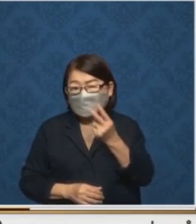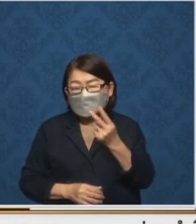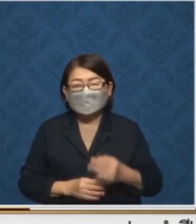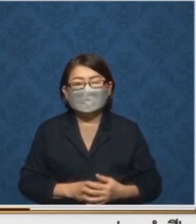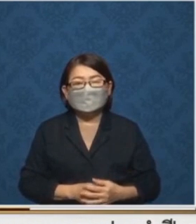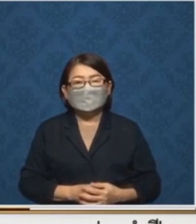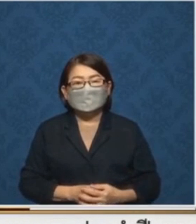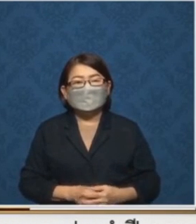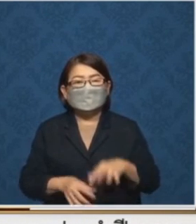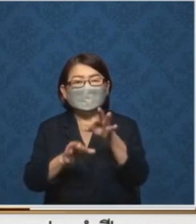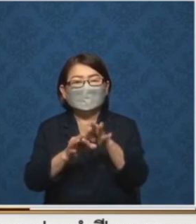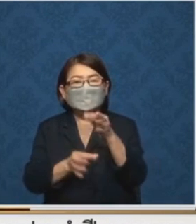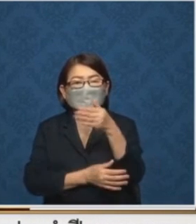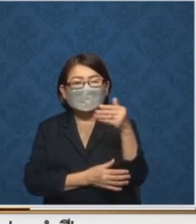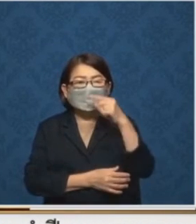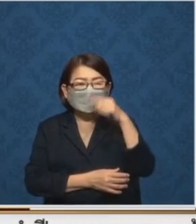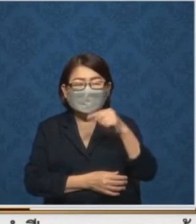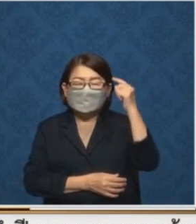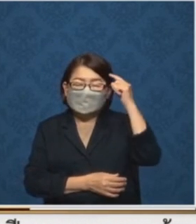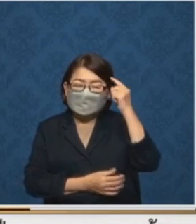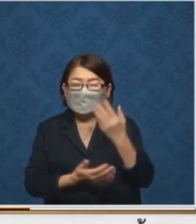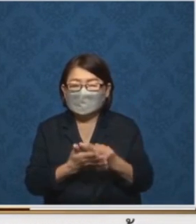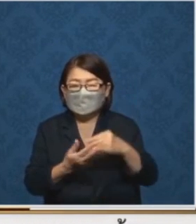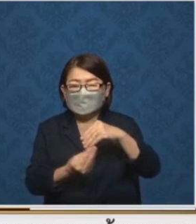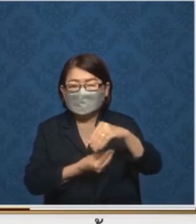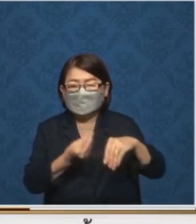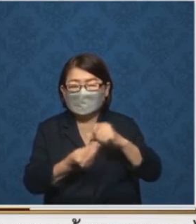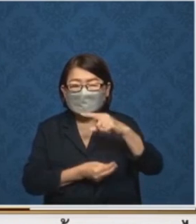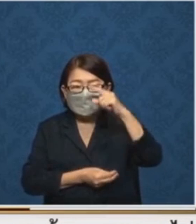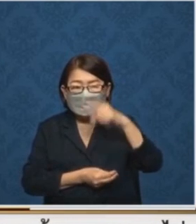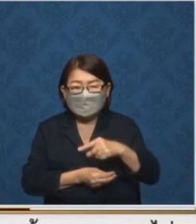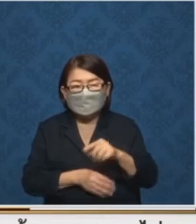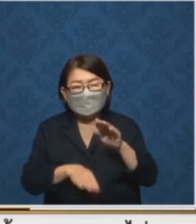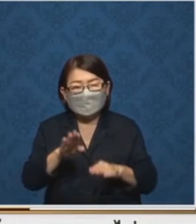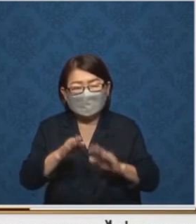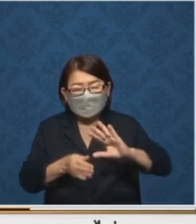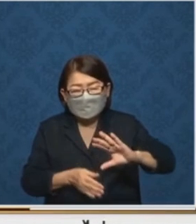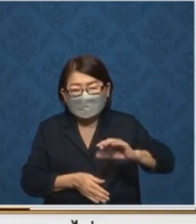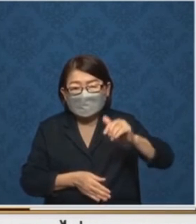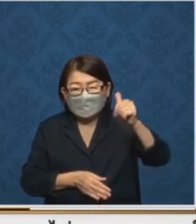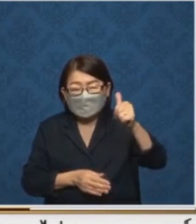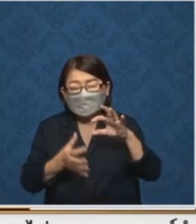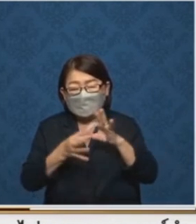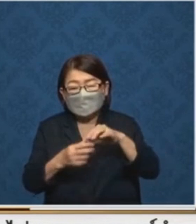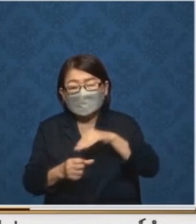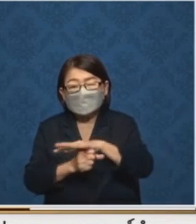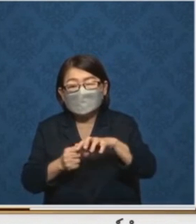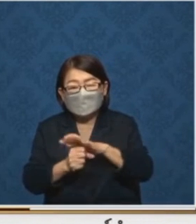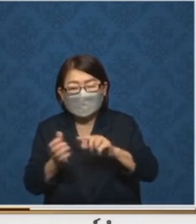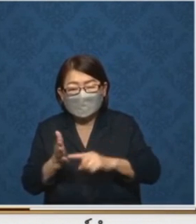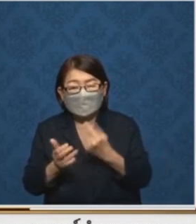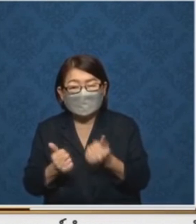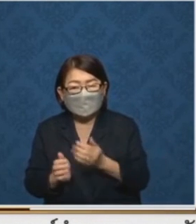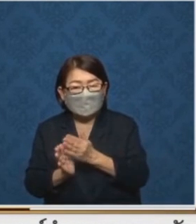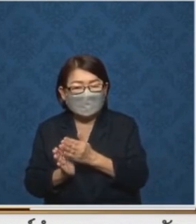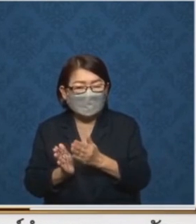ออกขวไปทั่วโลกบอกว่าในปี 64 ถ้าแก้ไม่ได้นะSME 80% ของประเทศไยจะล้มละลายคร